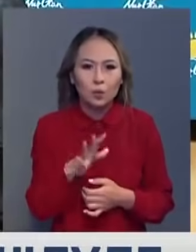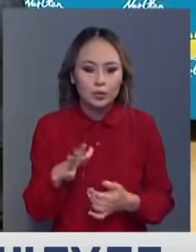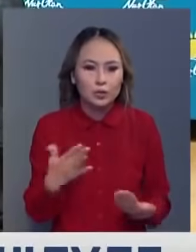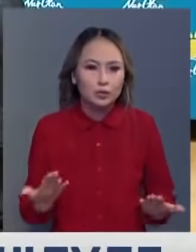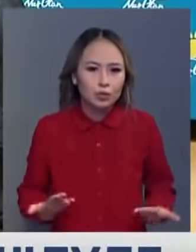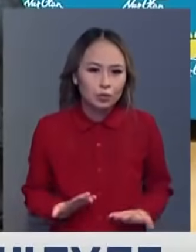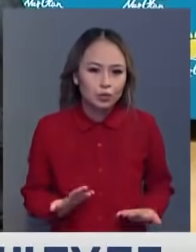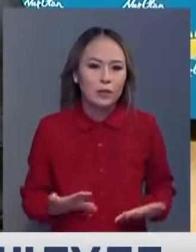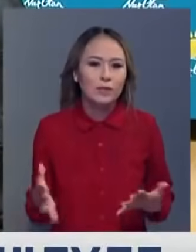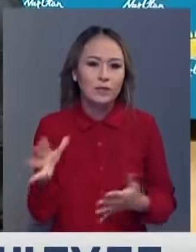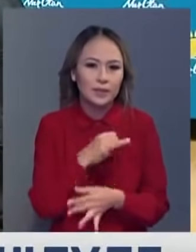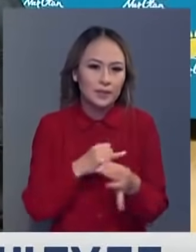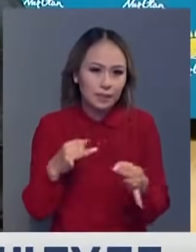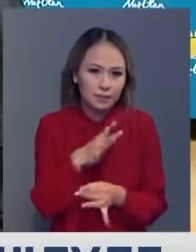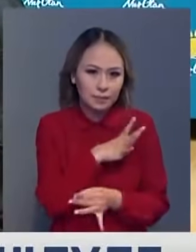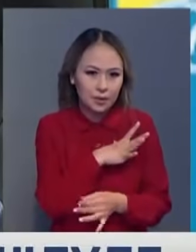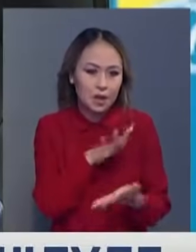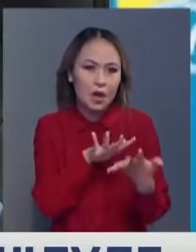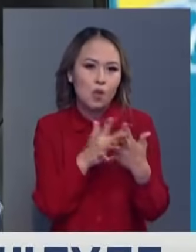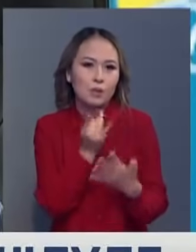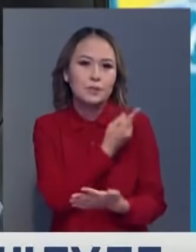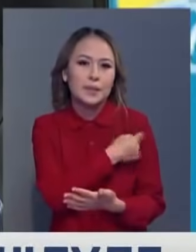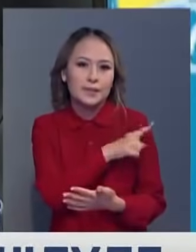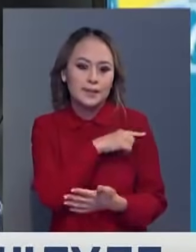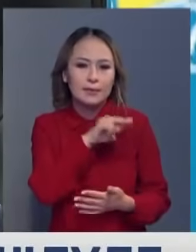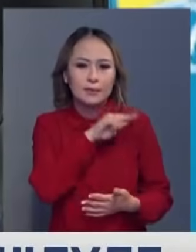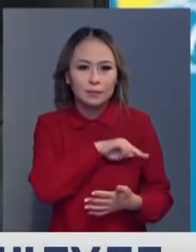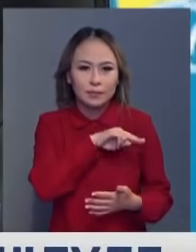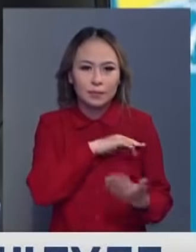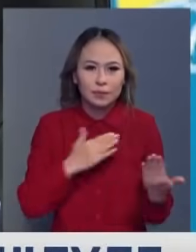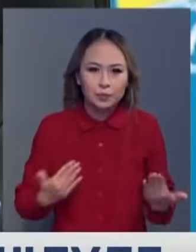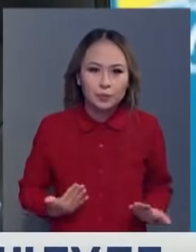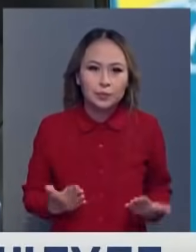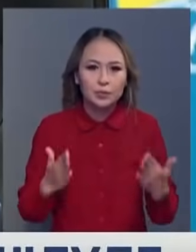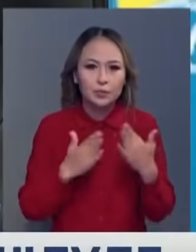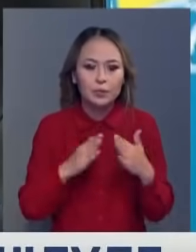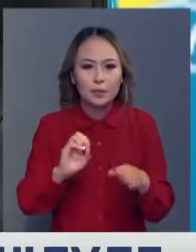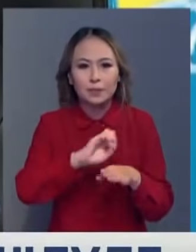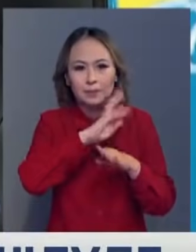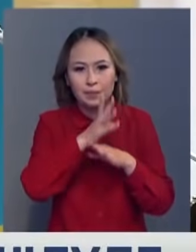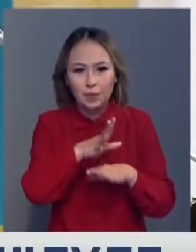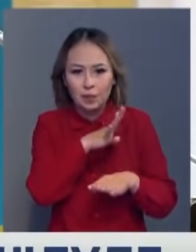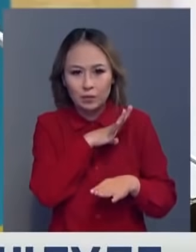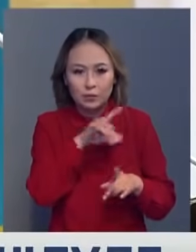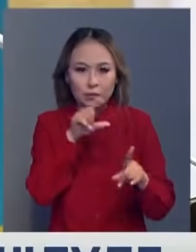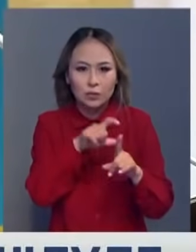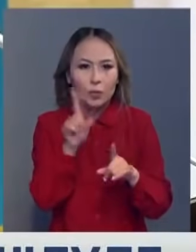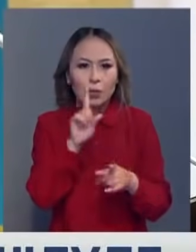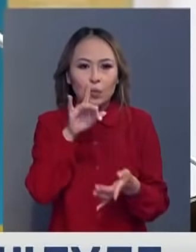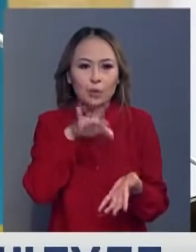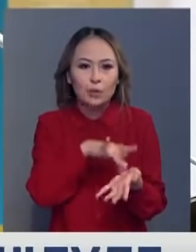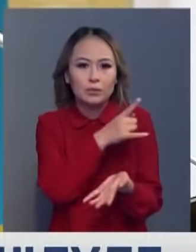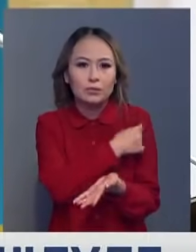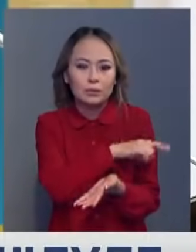желі арқылы тілдесті. Онда Зеренді ауылының медицина қызметкерлерін тұрғын үймен қамтамасыз ету мәселесі сөз болды. Орталық аудандық